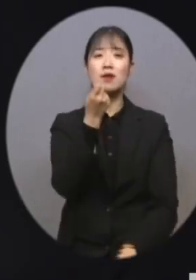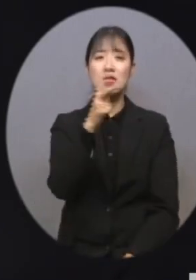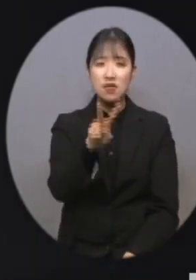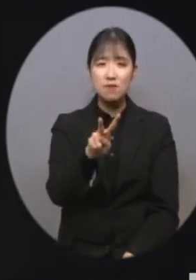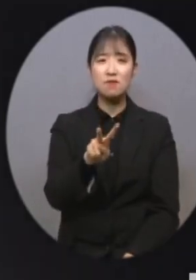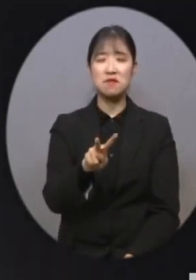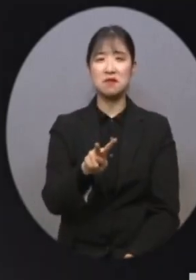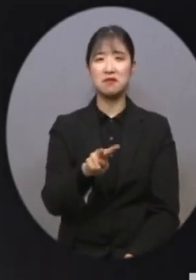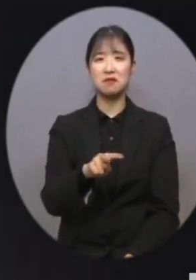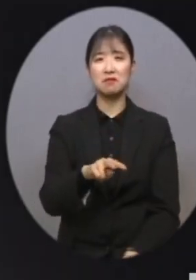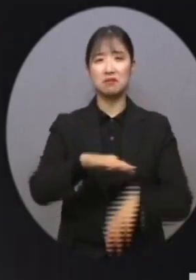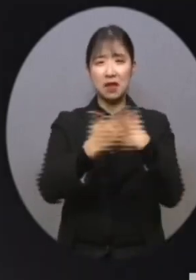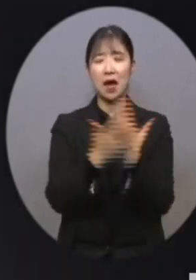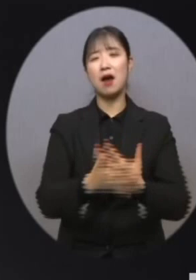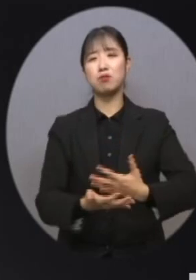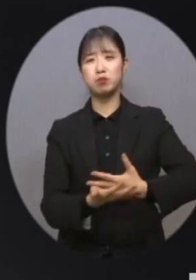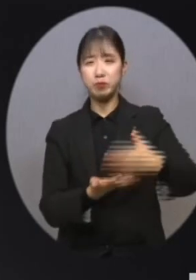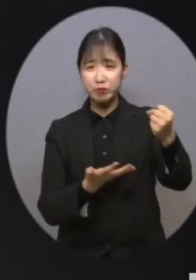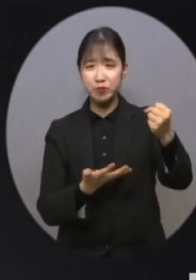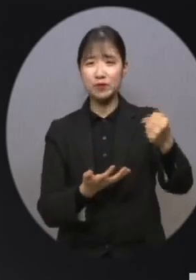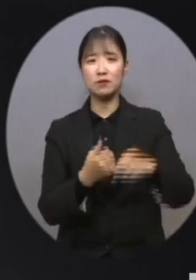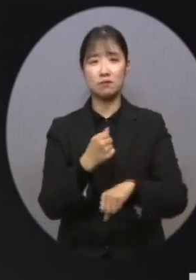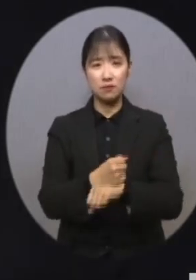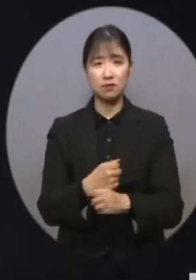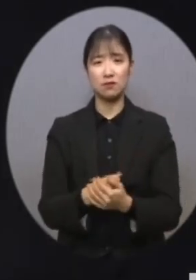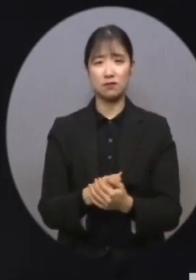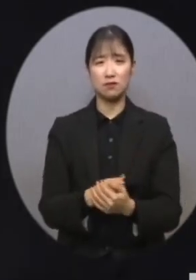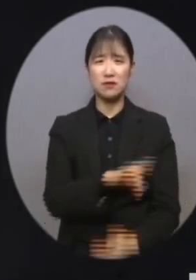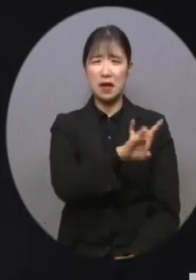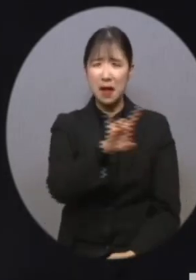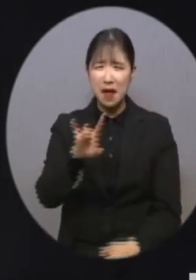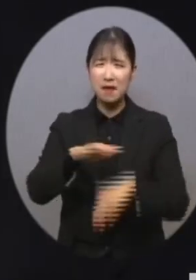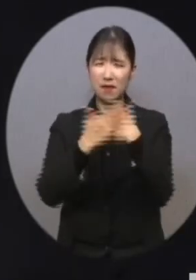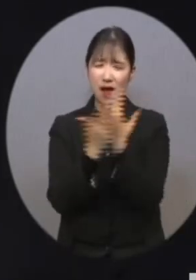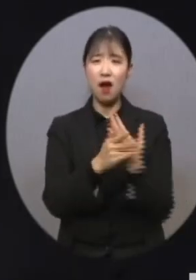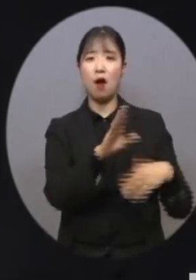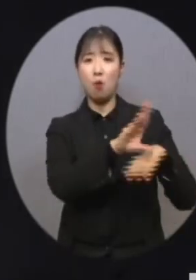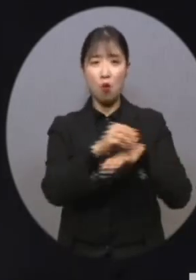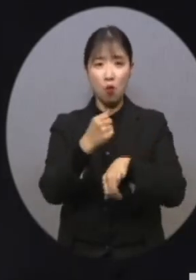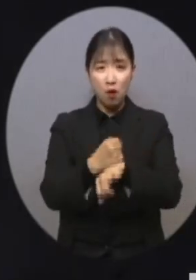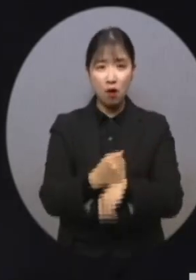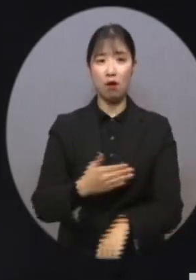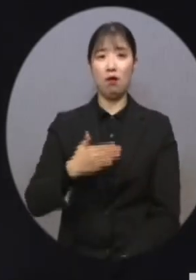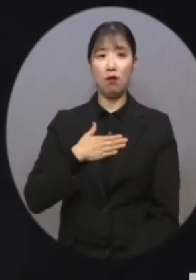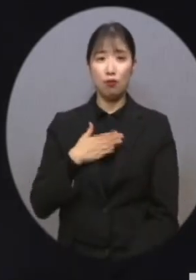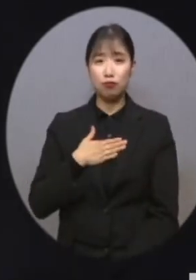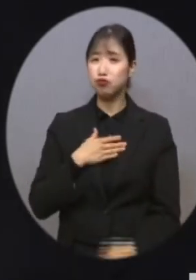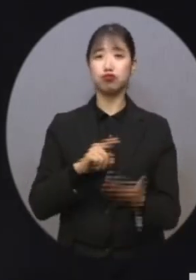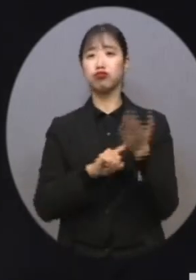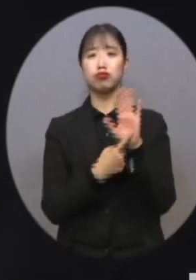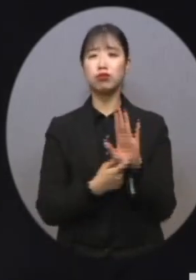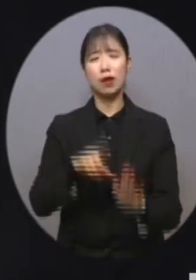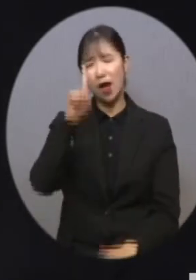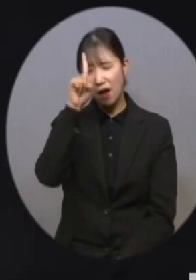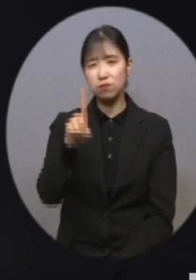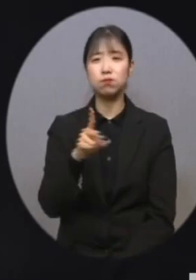테레비들을 독점하다시피 하고 일거수 일투족을 보도해주면서 우리가 나왔다는 걸한 번을 내주질 않아.